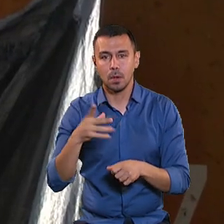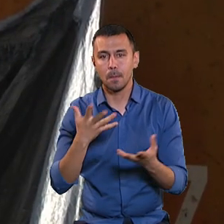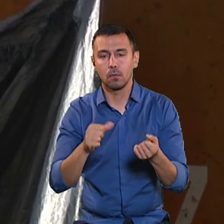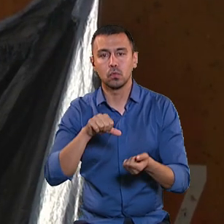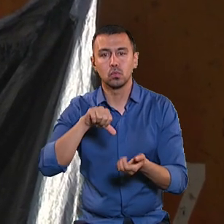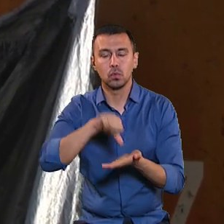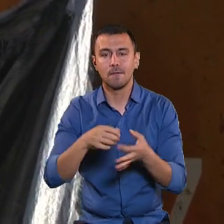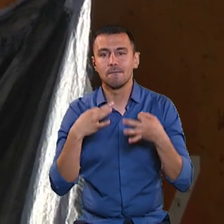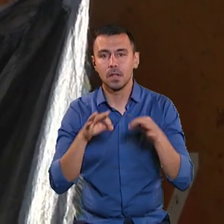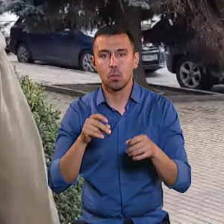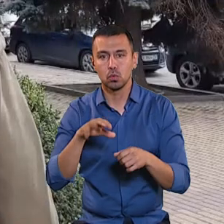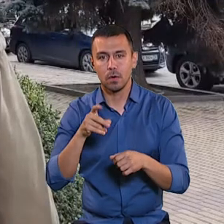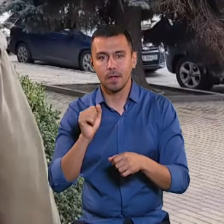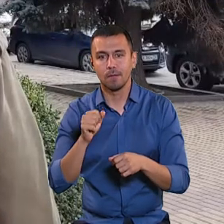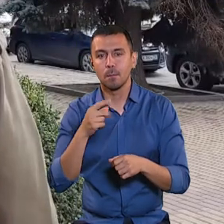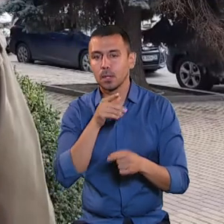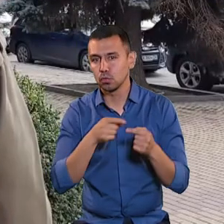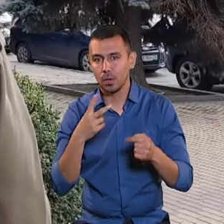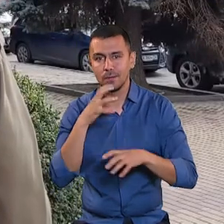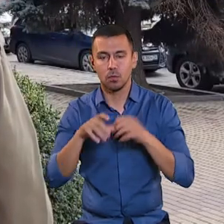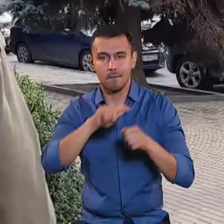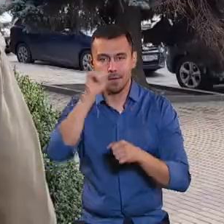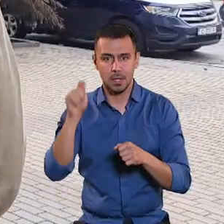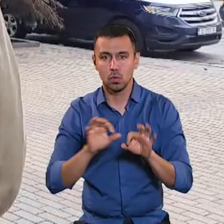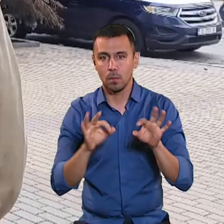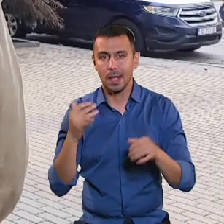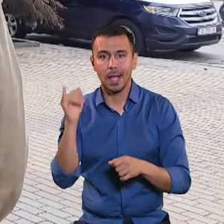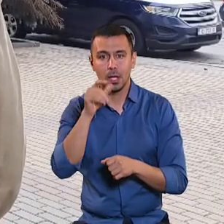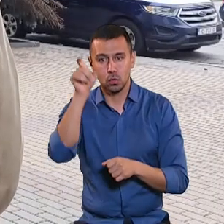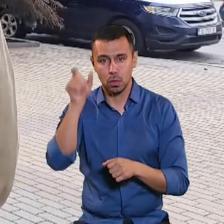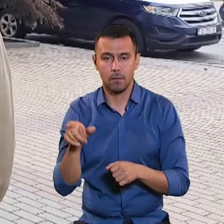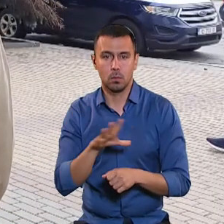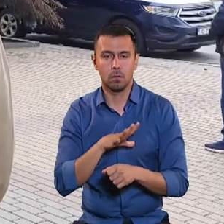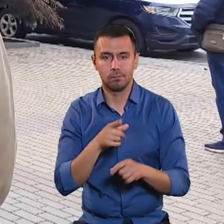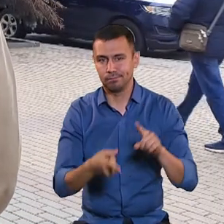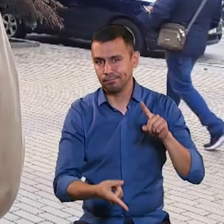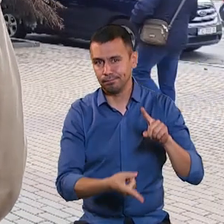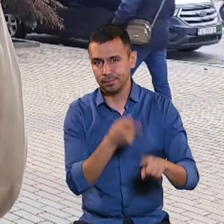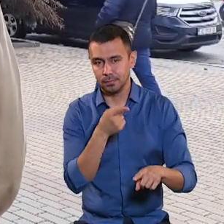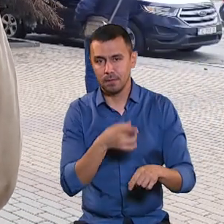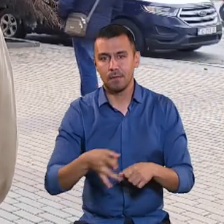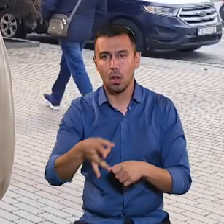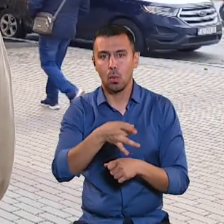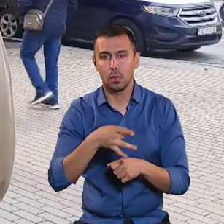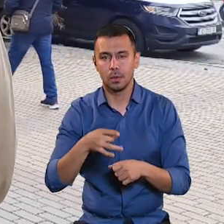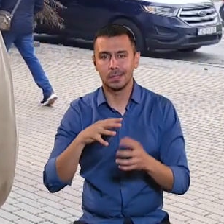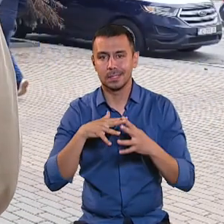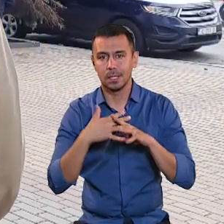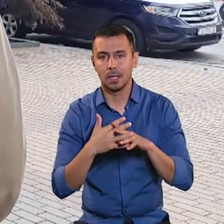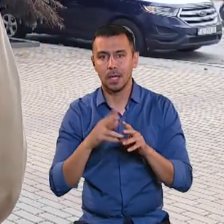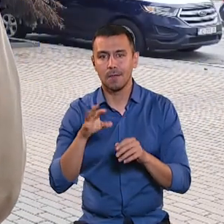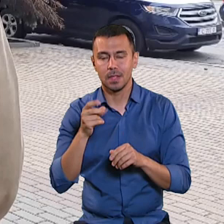проскурева під час Другої світової війни розповідає Ярослав михайловсьй він був підбитий в районі села